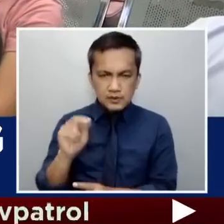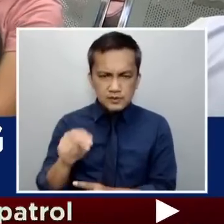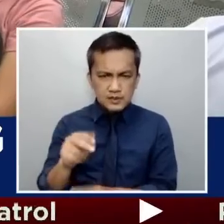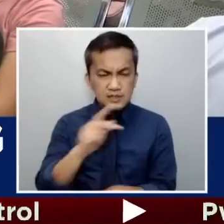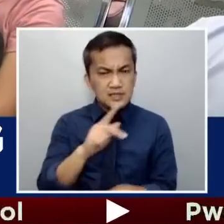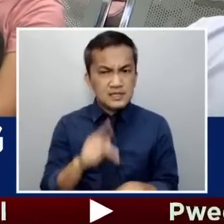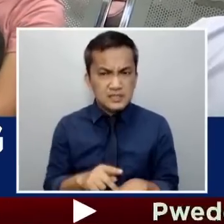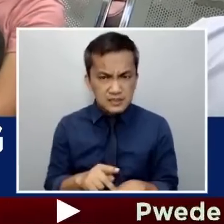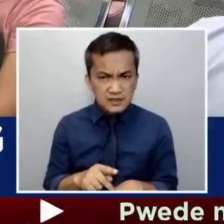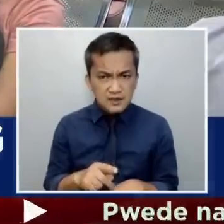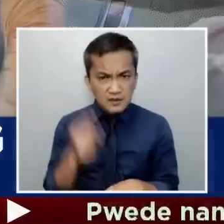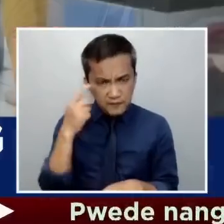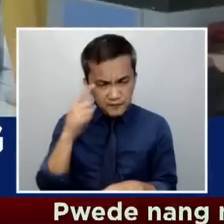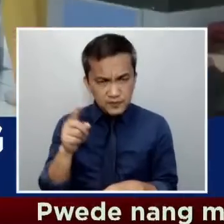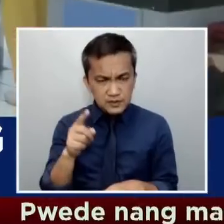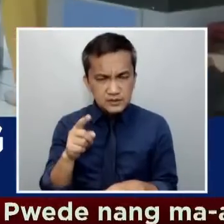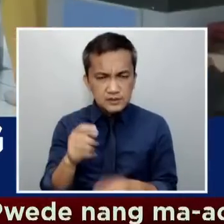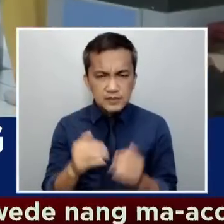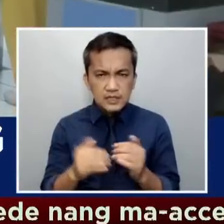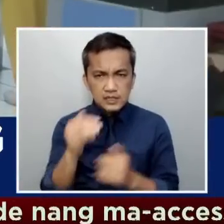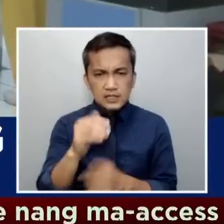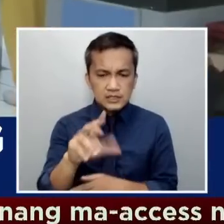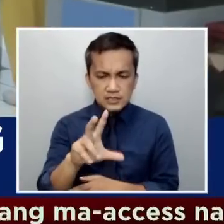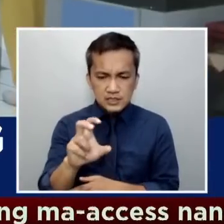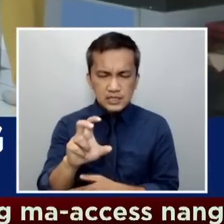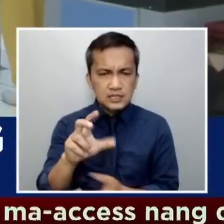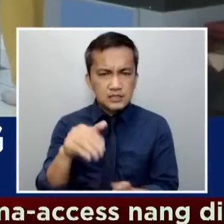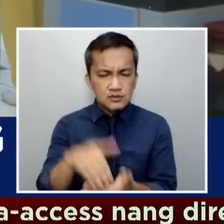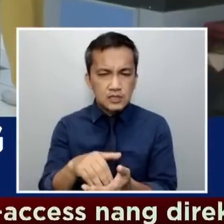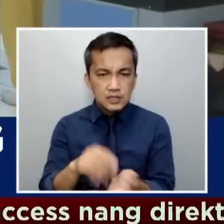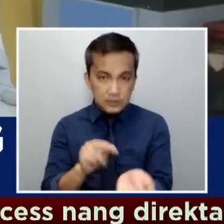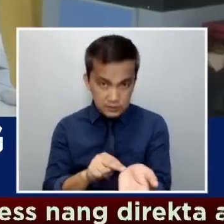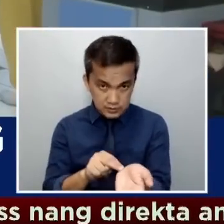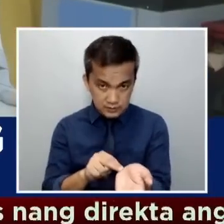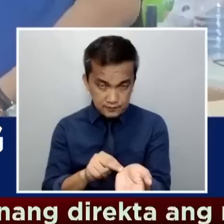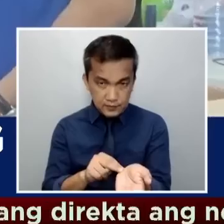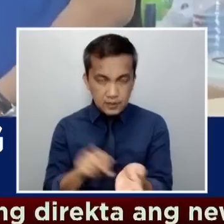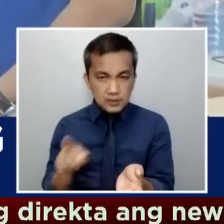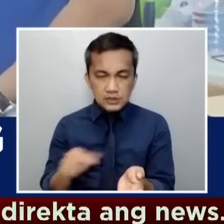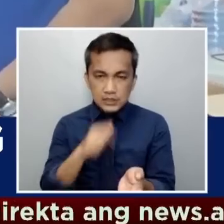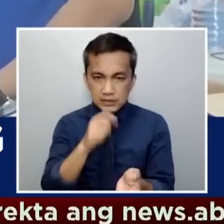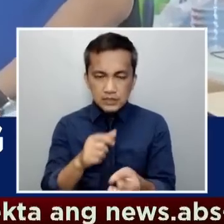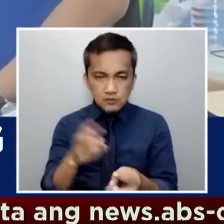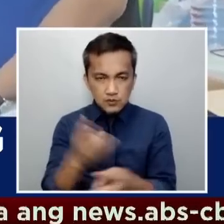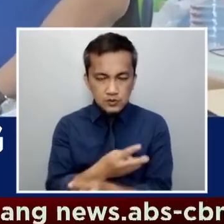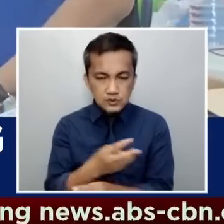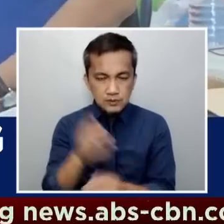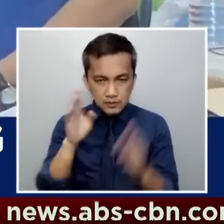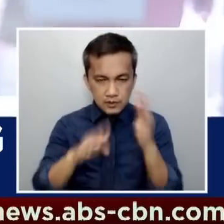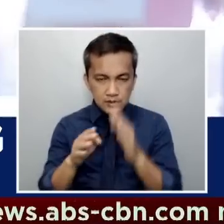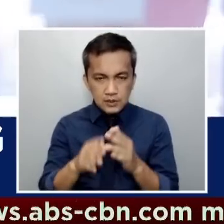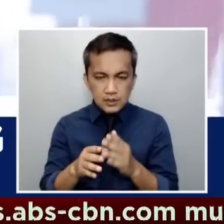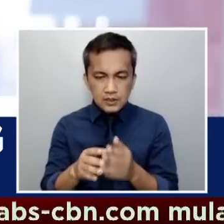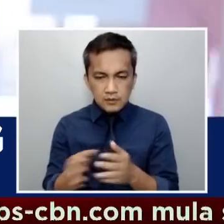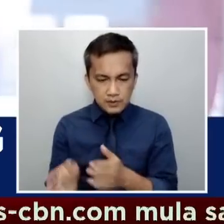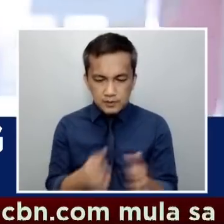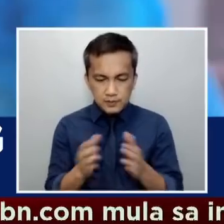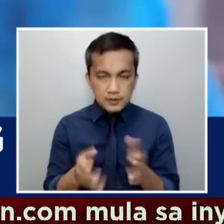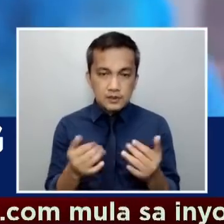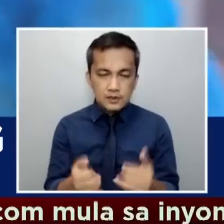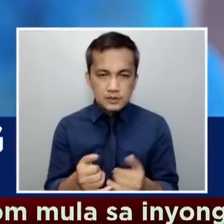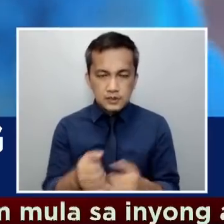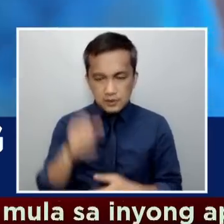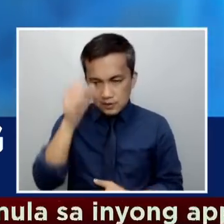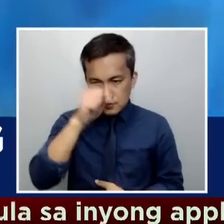Pilipinas para sa mahigit 300,000 nurse. Para hindi lumala ang problema, pinaplan siya ngayon ang isang